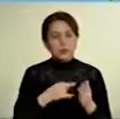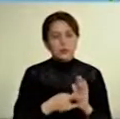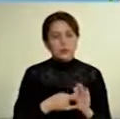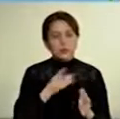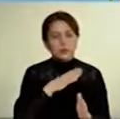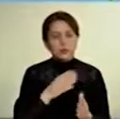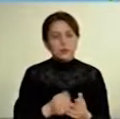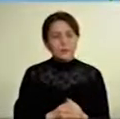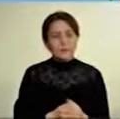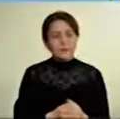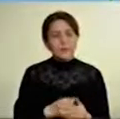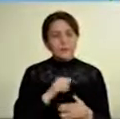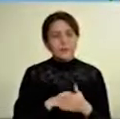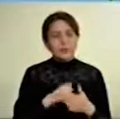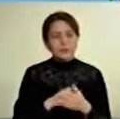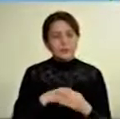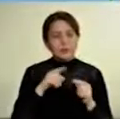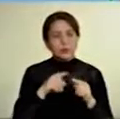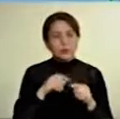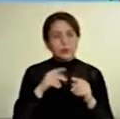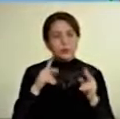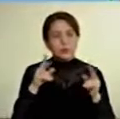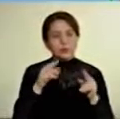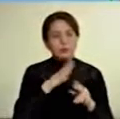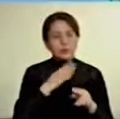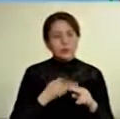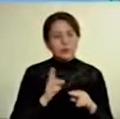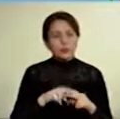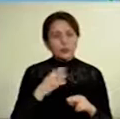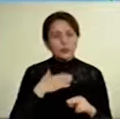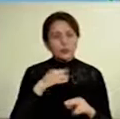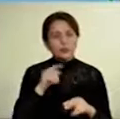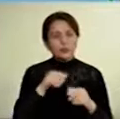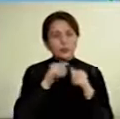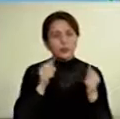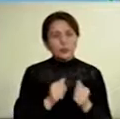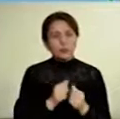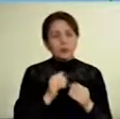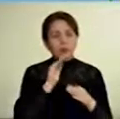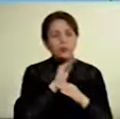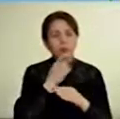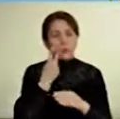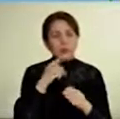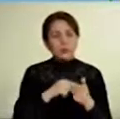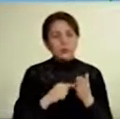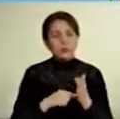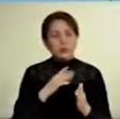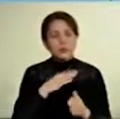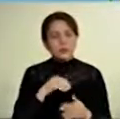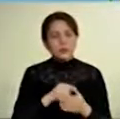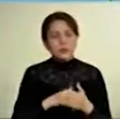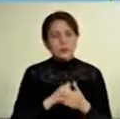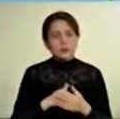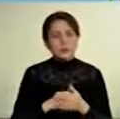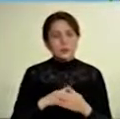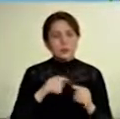kelib chiqadi. Sababi mana bu kesma bo'lganligi uchun biz uni formulaga qo'yib 2 ga bo'lyapmiz. Chunki mana